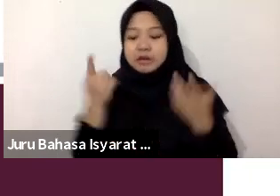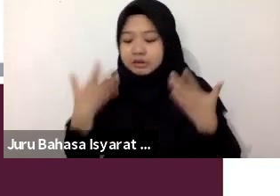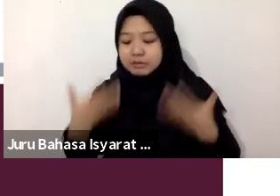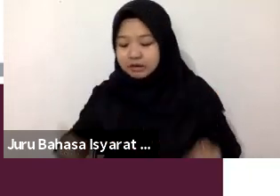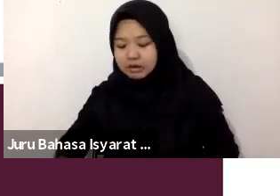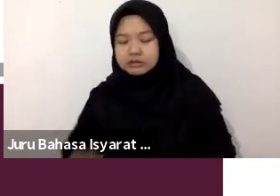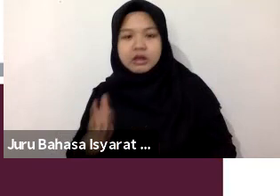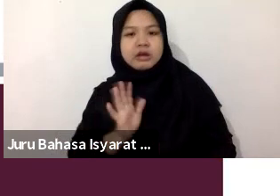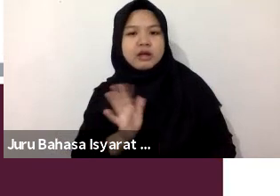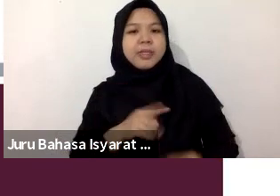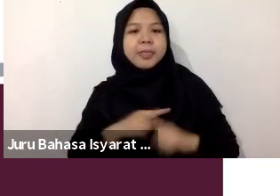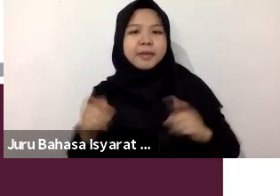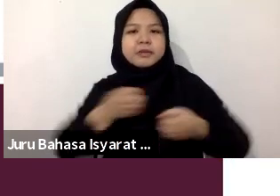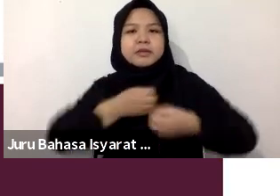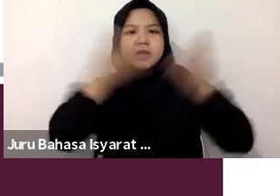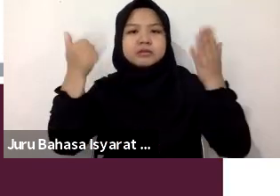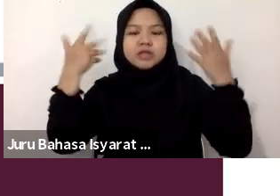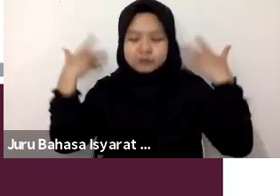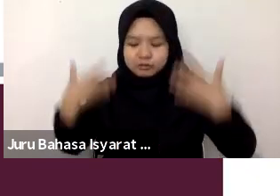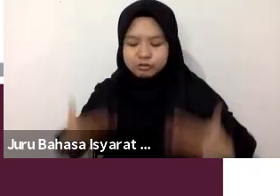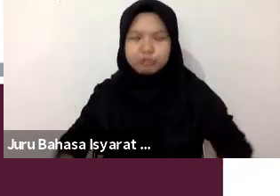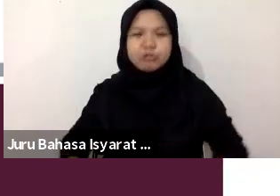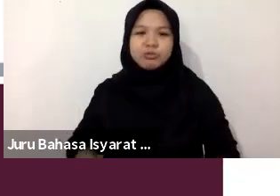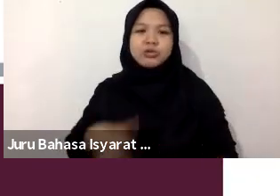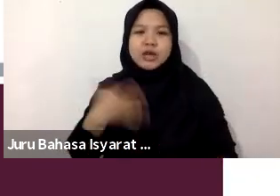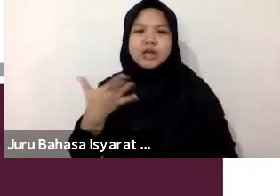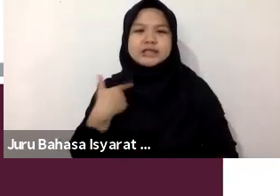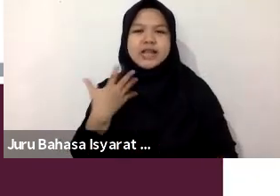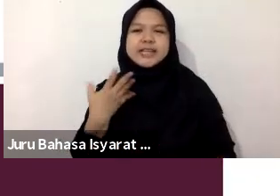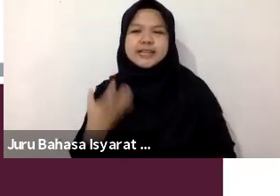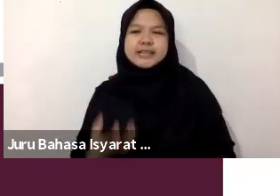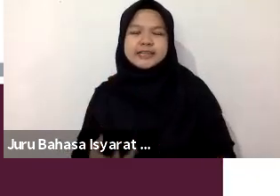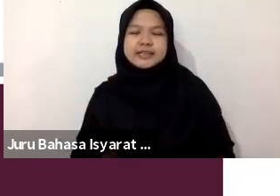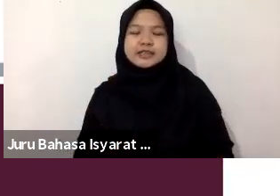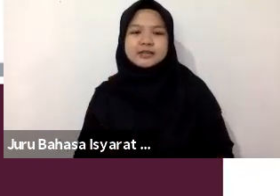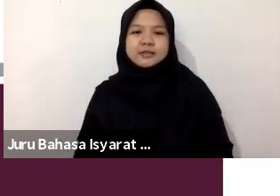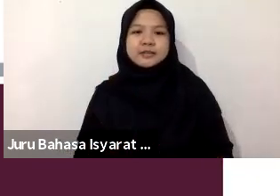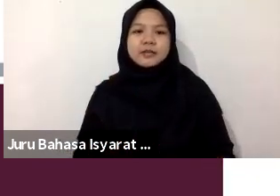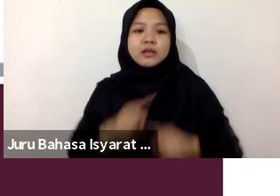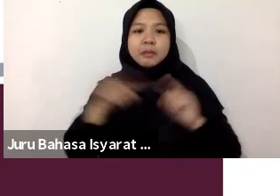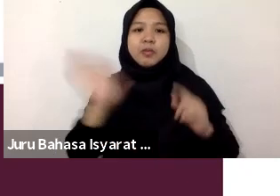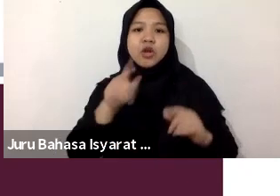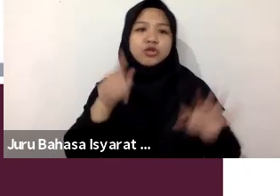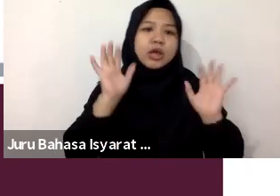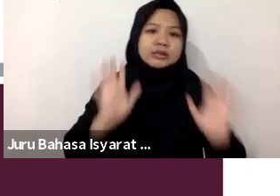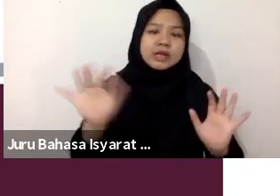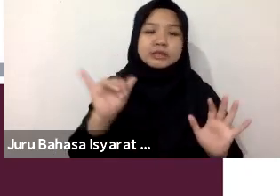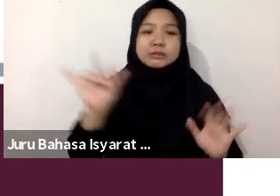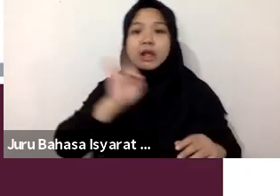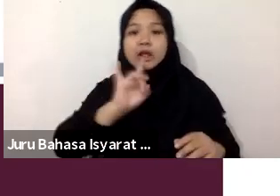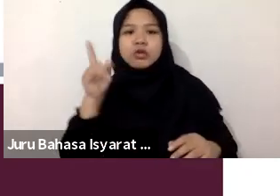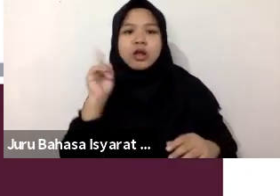tetapi jelas bisa seluruh tubuh juga kerasa nyerinya gitu ya. Tapi bukan hanya itu, seperti yang lainnya pun ada